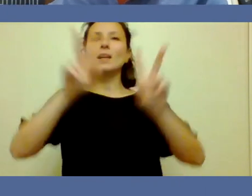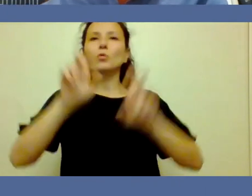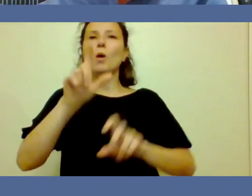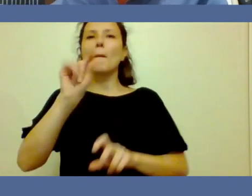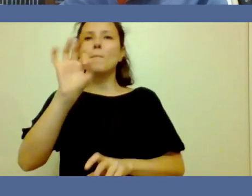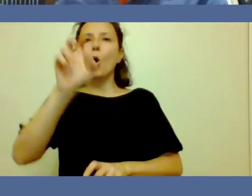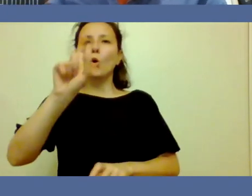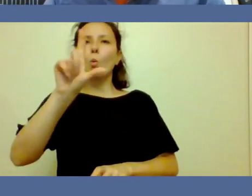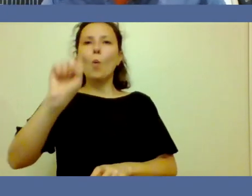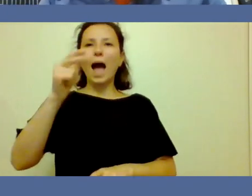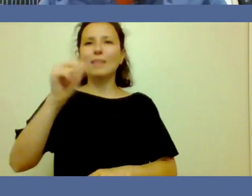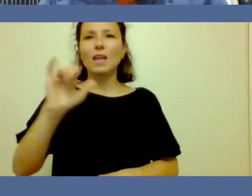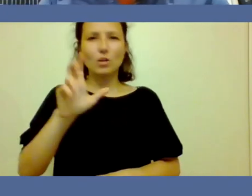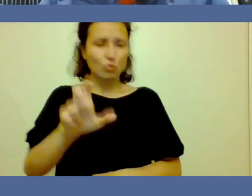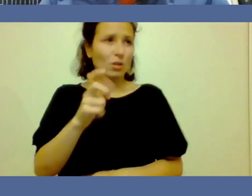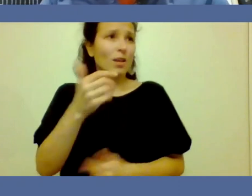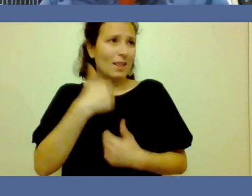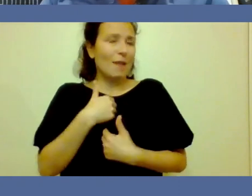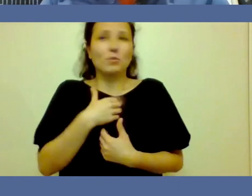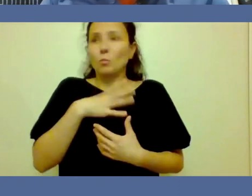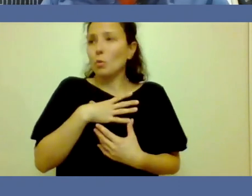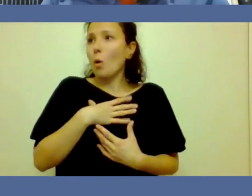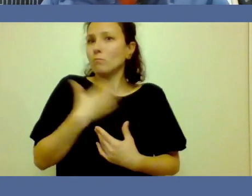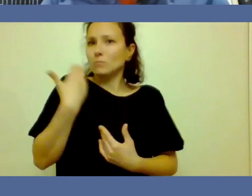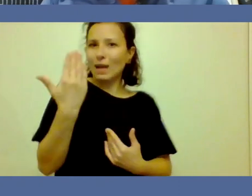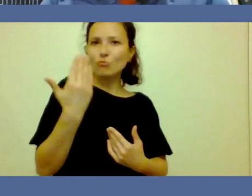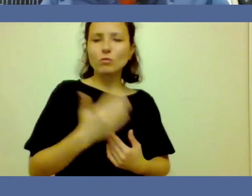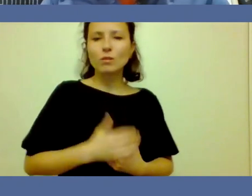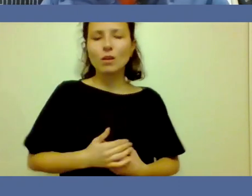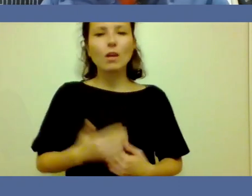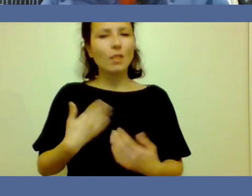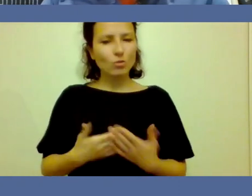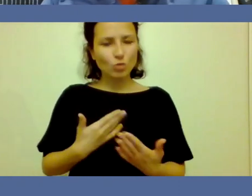I to było dla mnie nobilitujące. Przede wszystkim dlatego, że